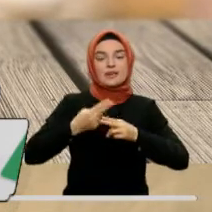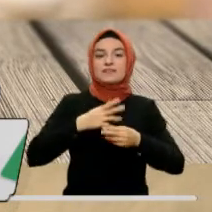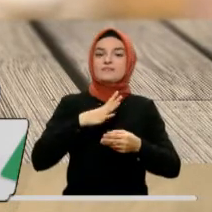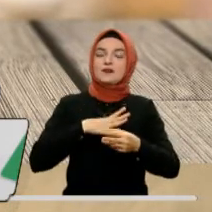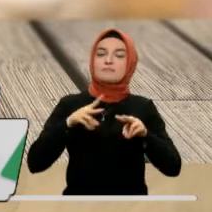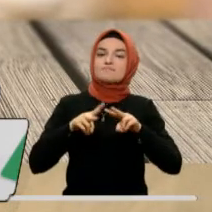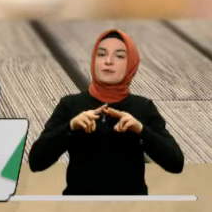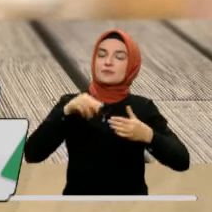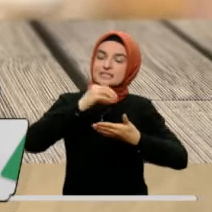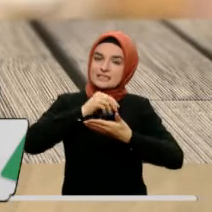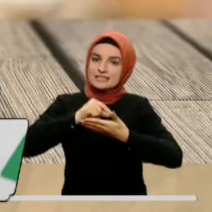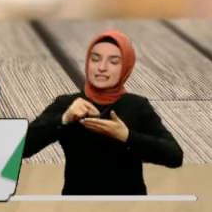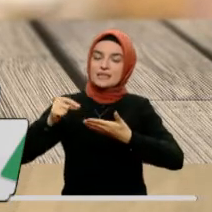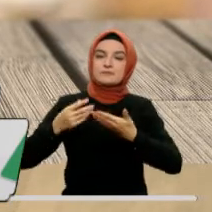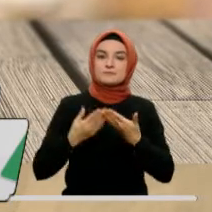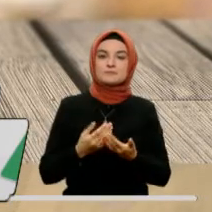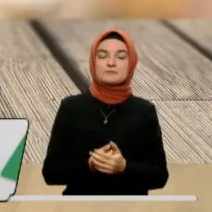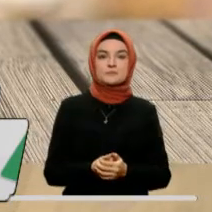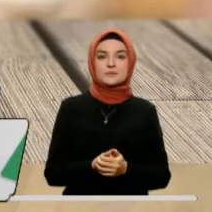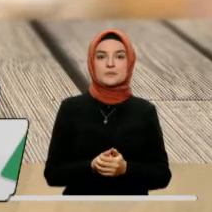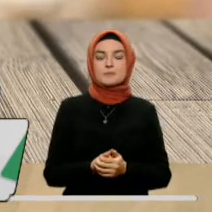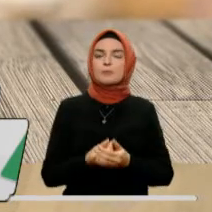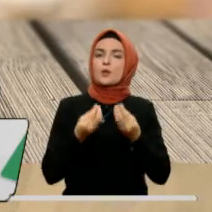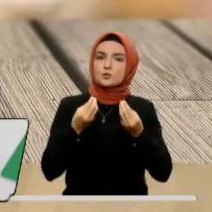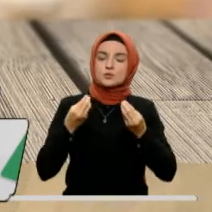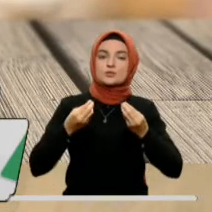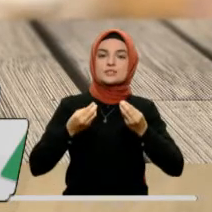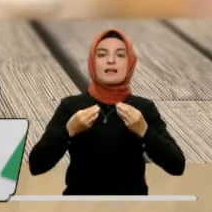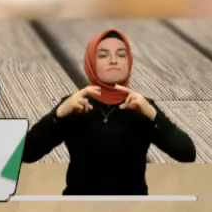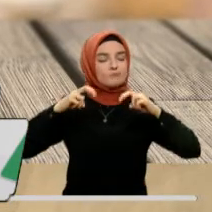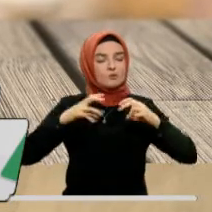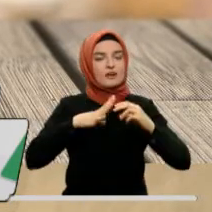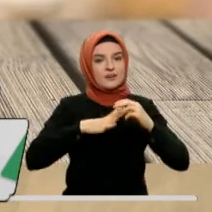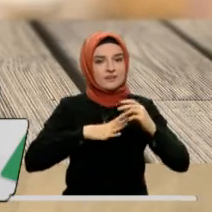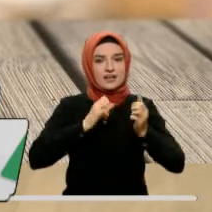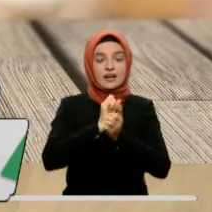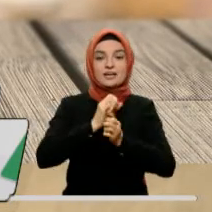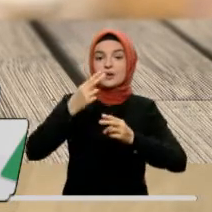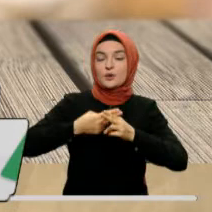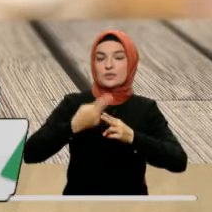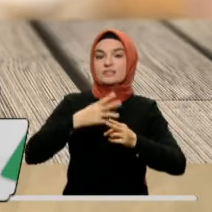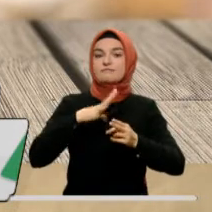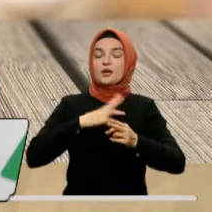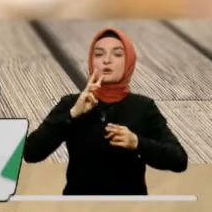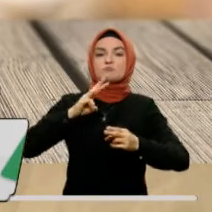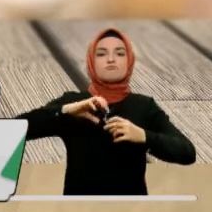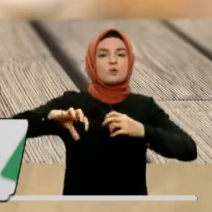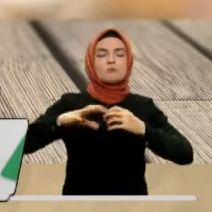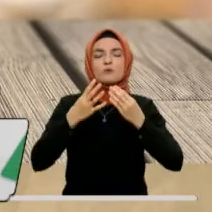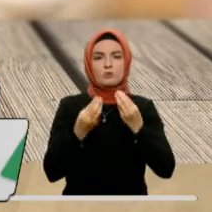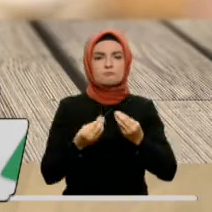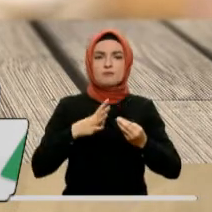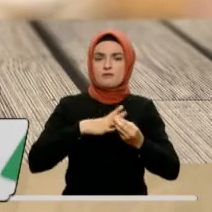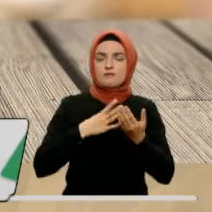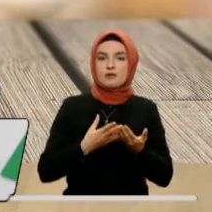almış. Güzel kıssalar ve aile örnekleri var içerisinde. 3 bölümden oluşuyor. İlk bölümünde Kur'an'da aile